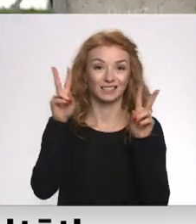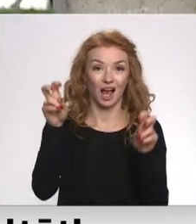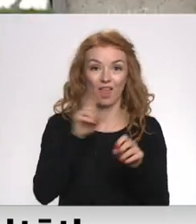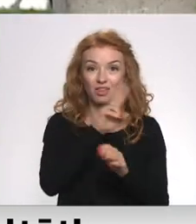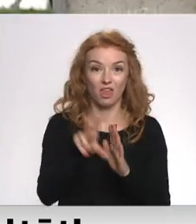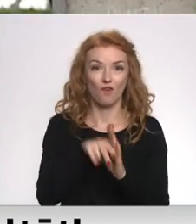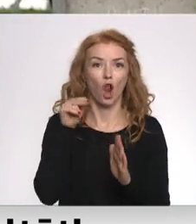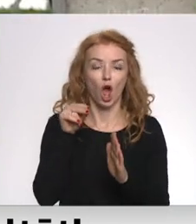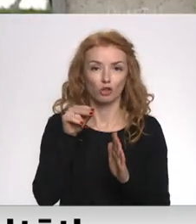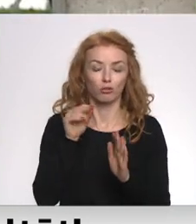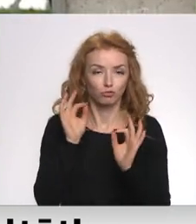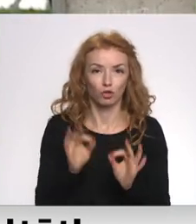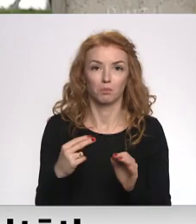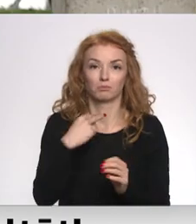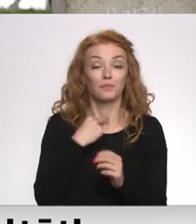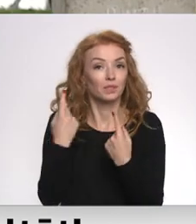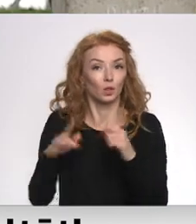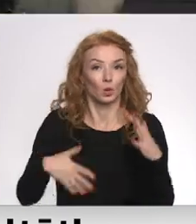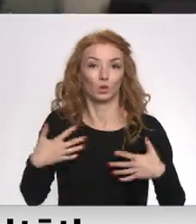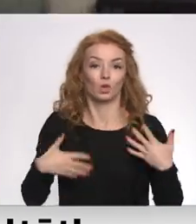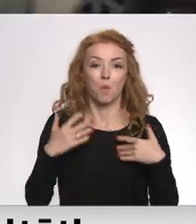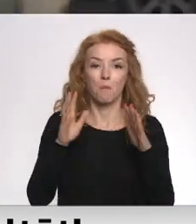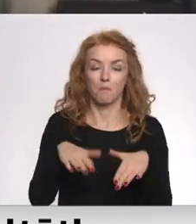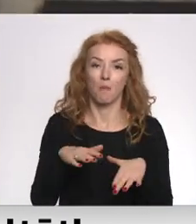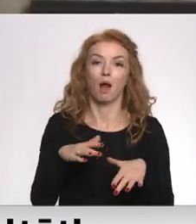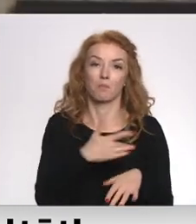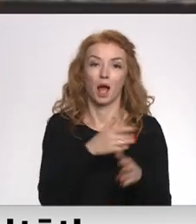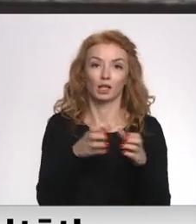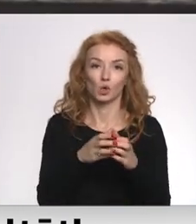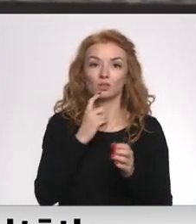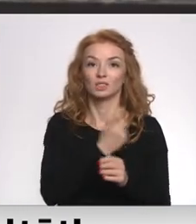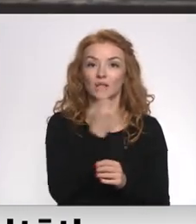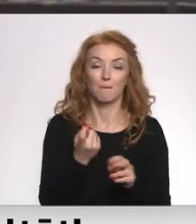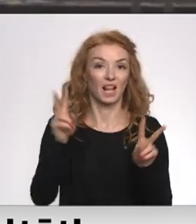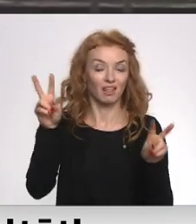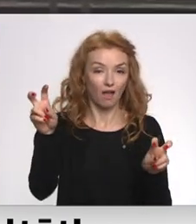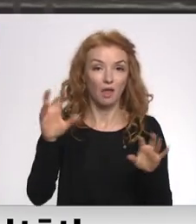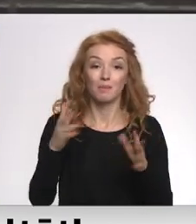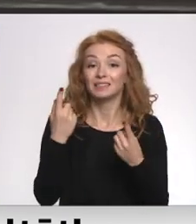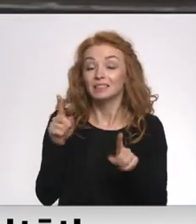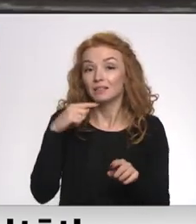neievēlēšana ir pārsteigums, citi satraukti par partiju stabilitātei, bet vēl citi saka, ka